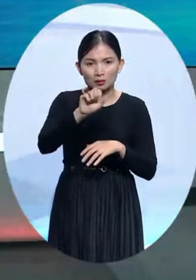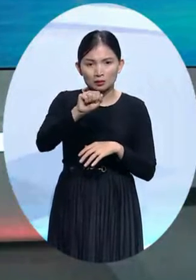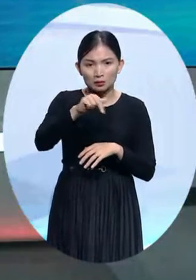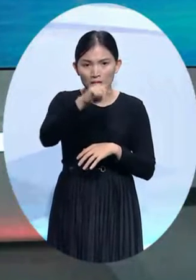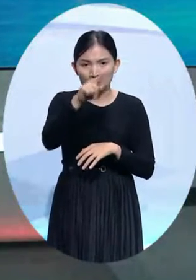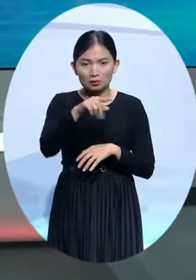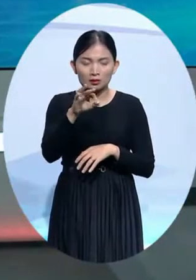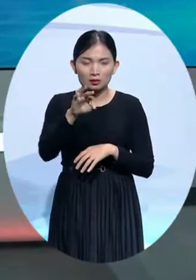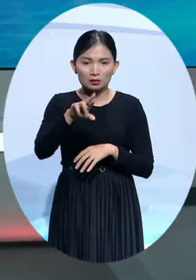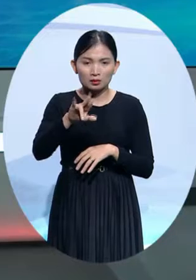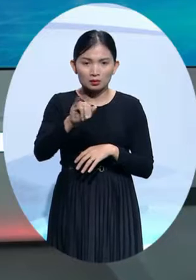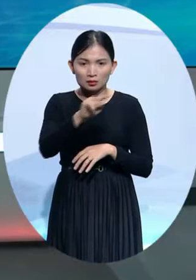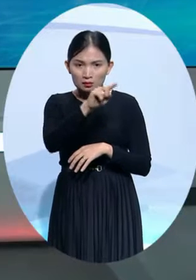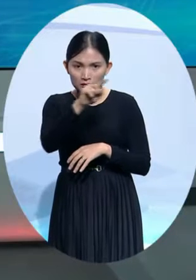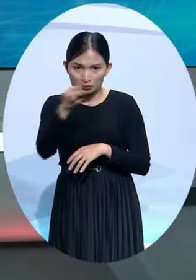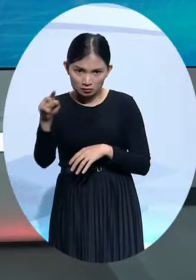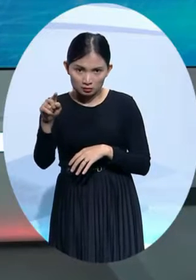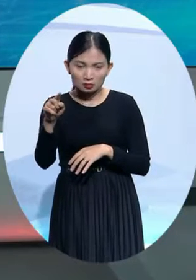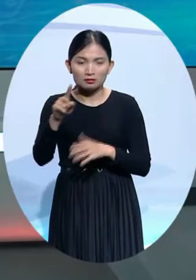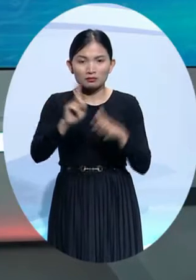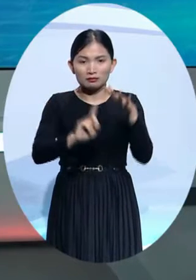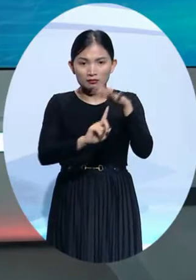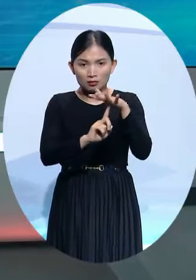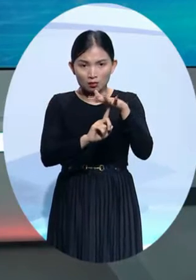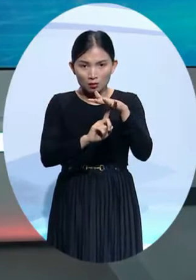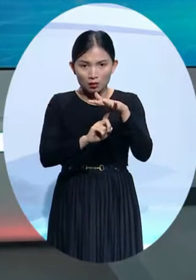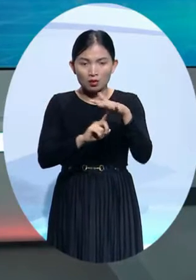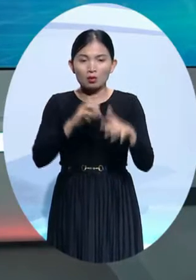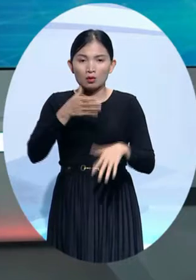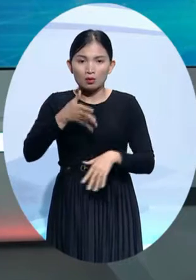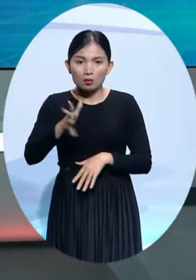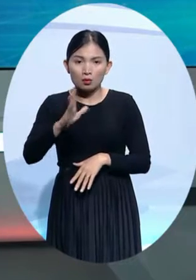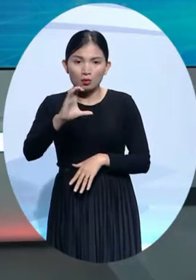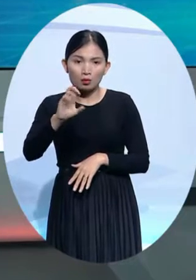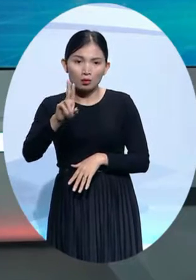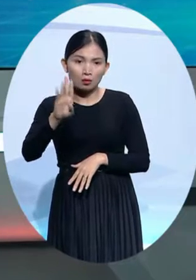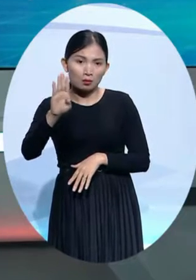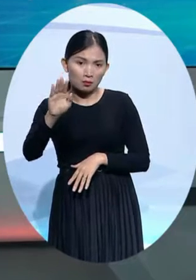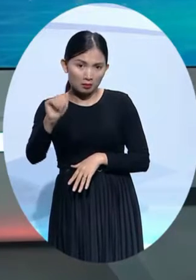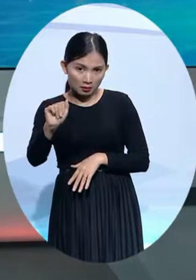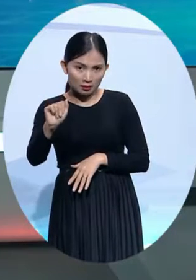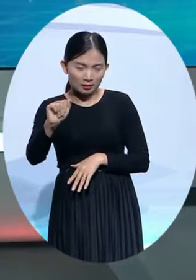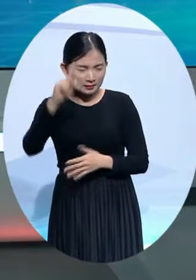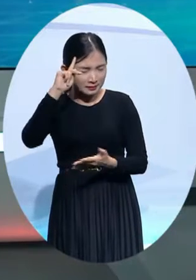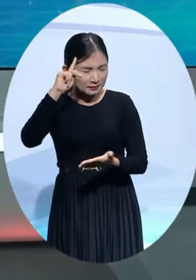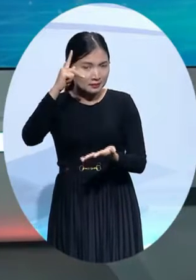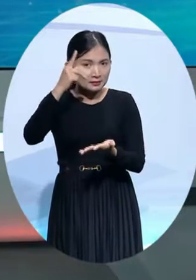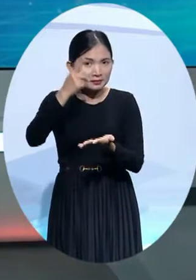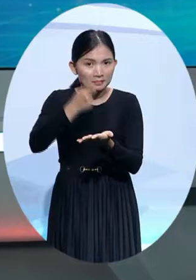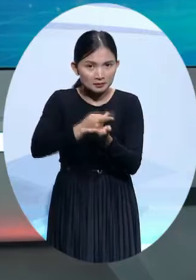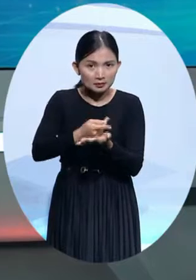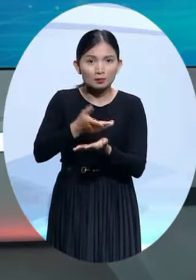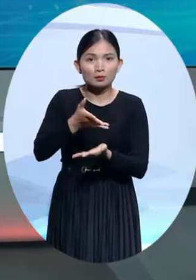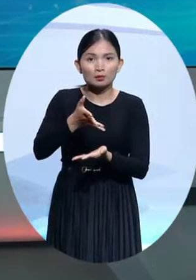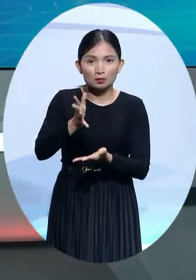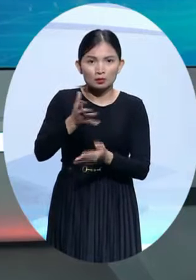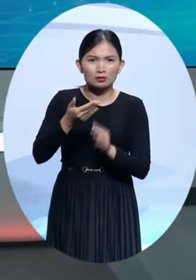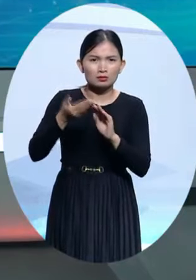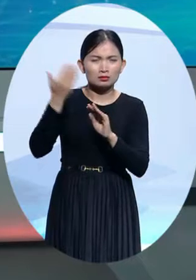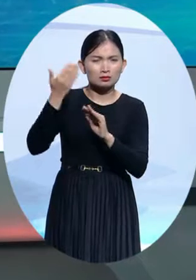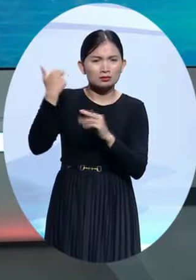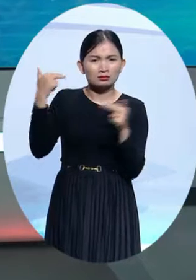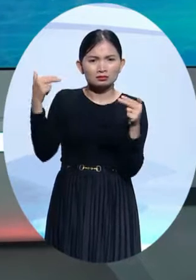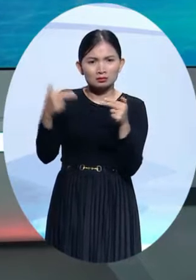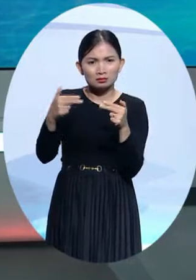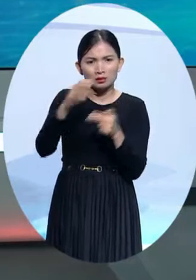Cuba, để kỷ niệm 69 năm ngày diễn ra cuộc tấn công pháo đài Moncada, một hành động vũ trang bắt đầu cho cuộc cách mạng Nga-Cuba. Đây